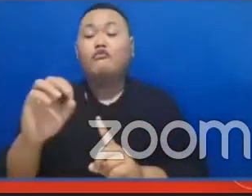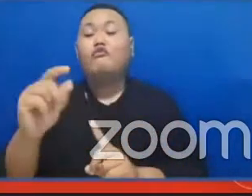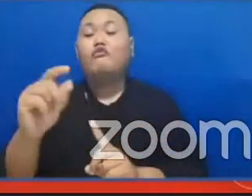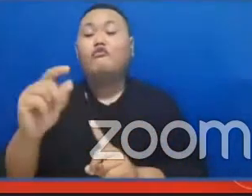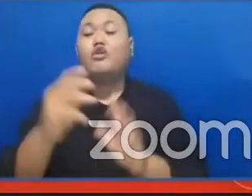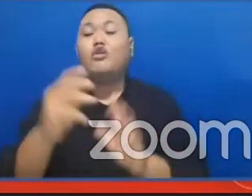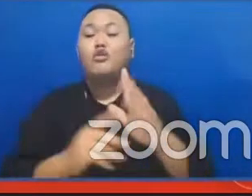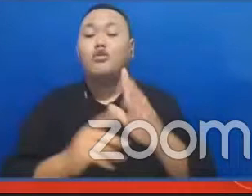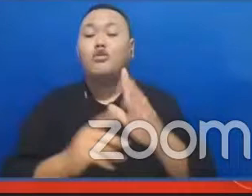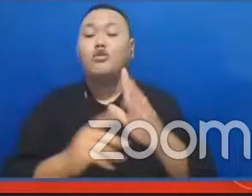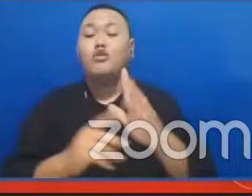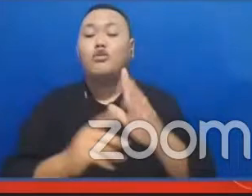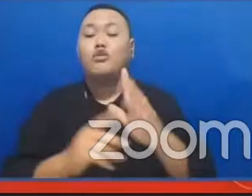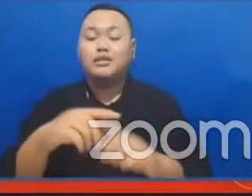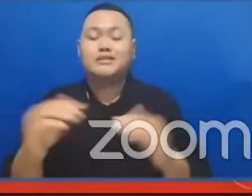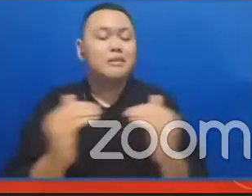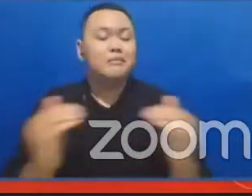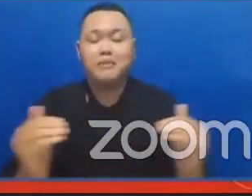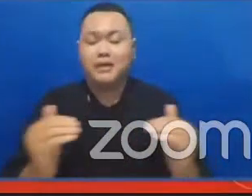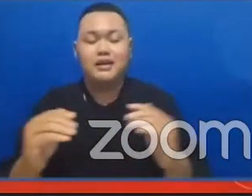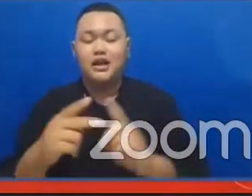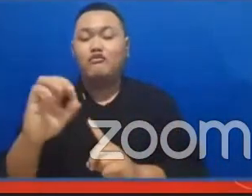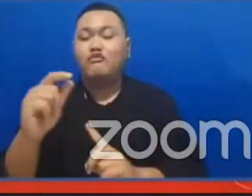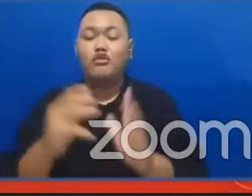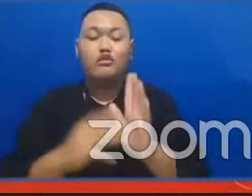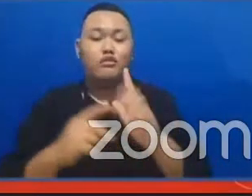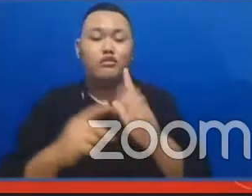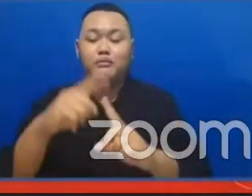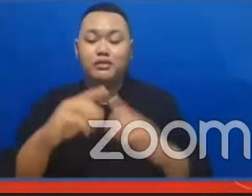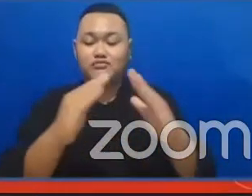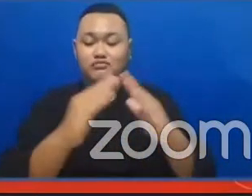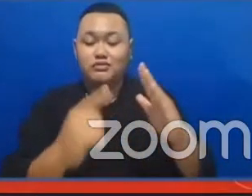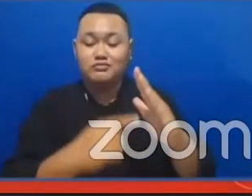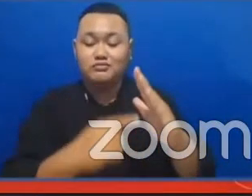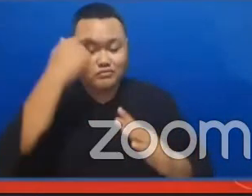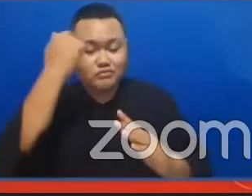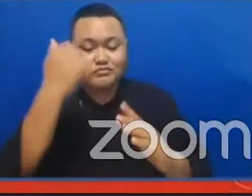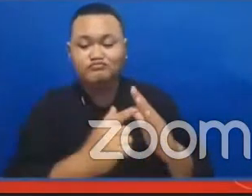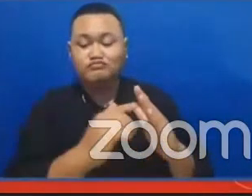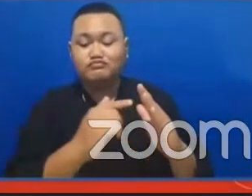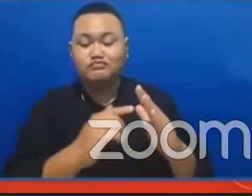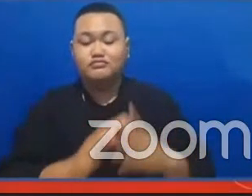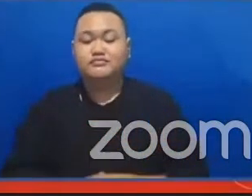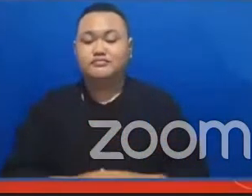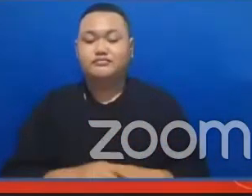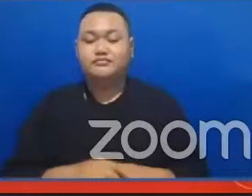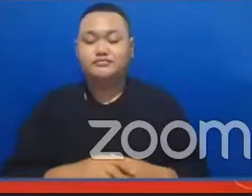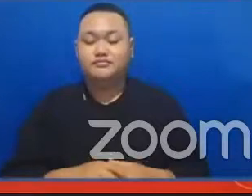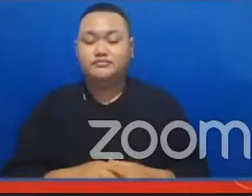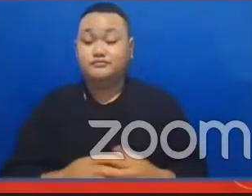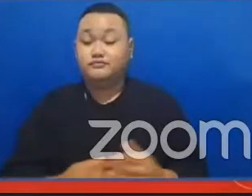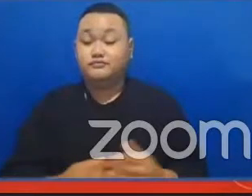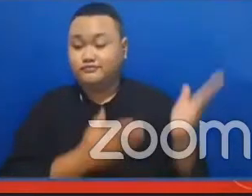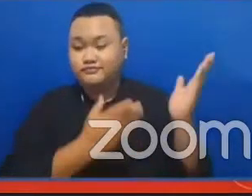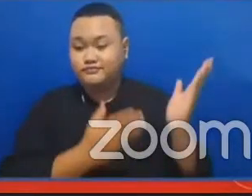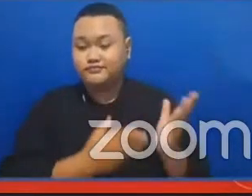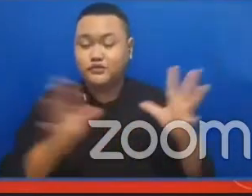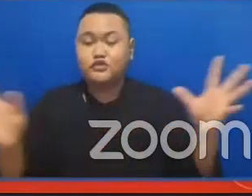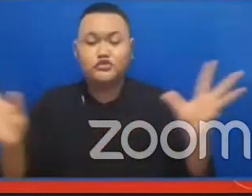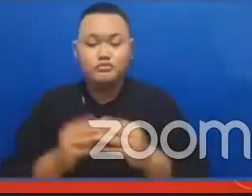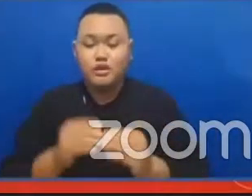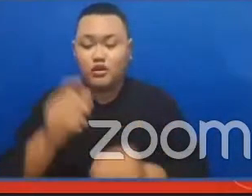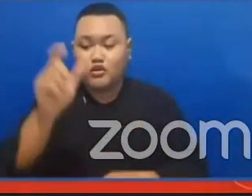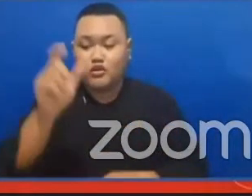butuhkan. Nah, ini Bapak Ibu, statistik pengunjung rumah belajar ya. Di situ